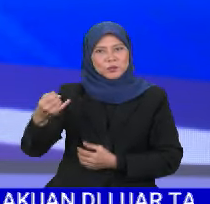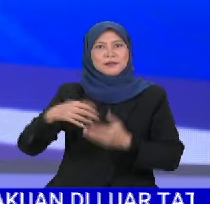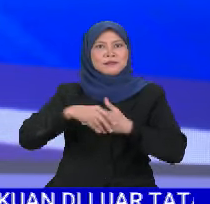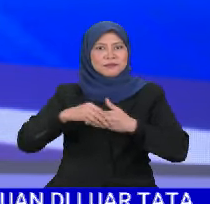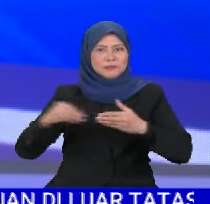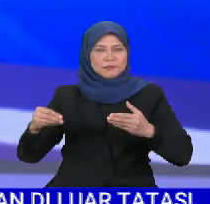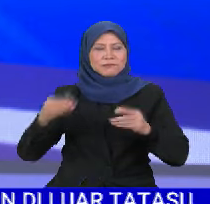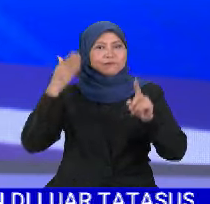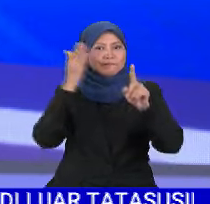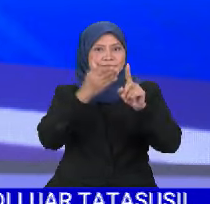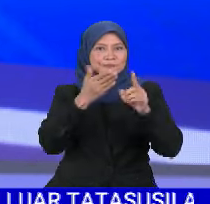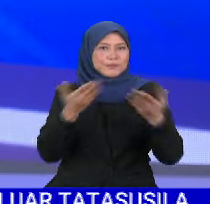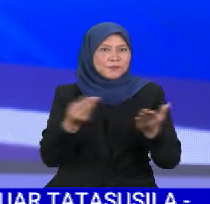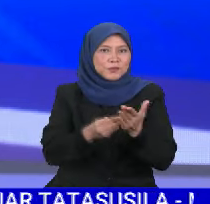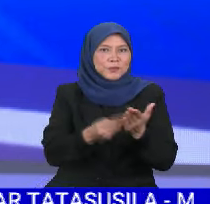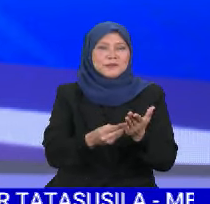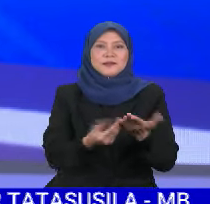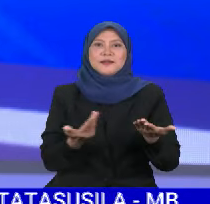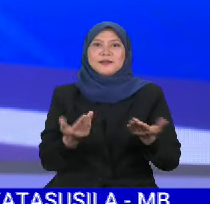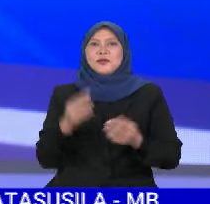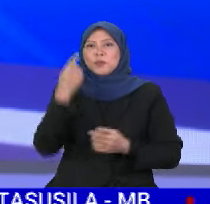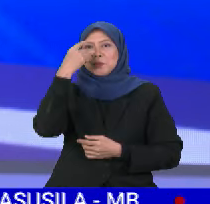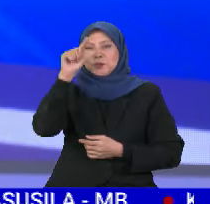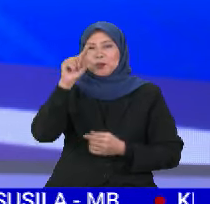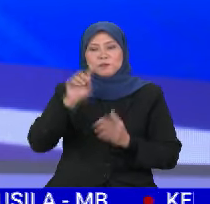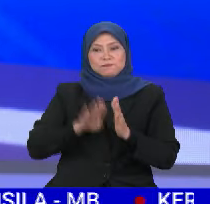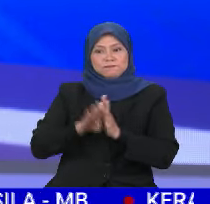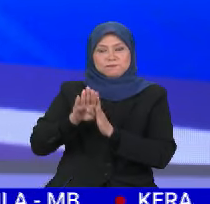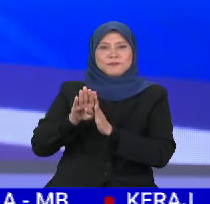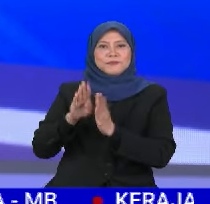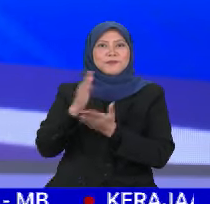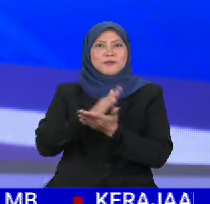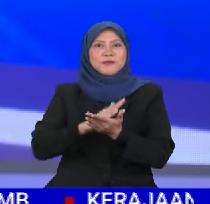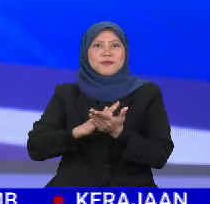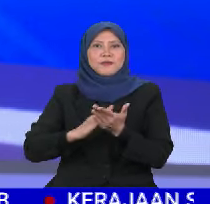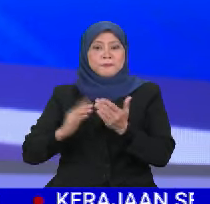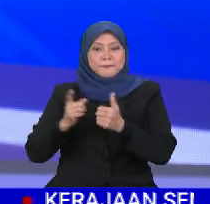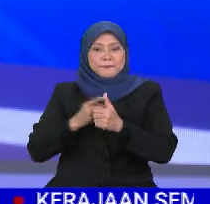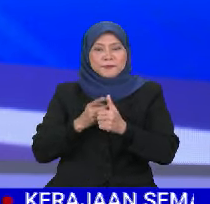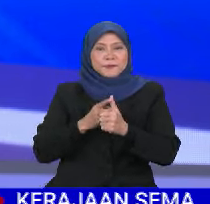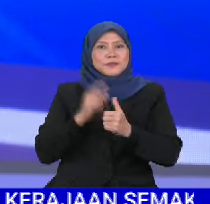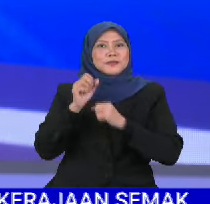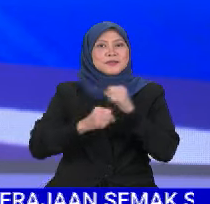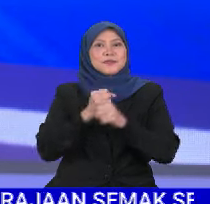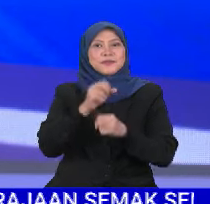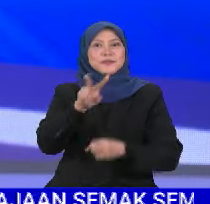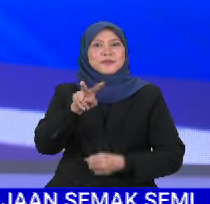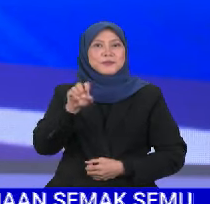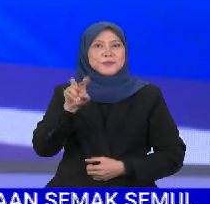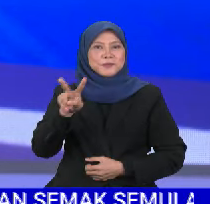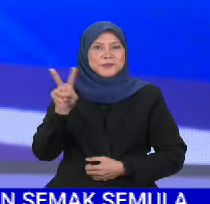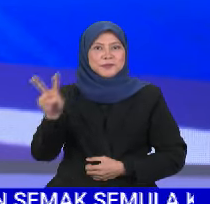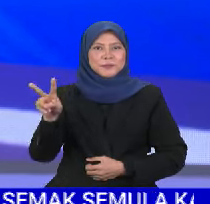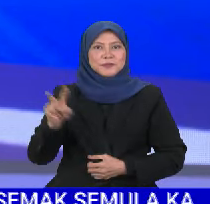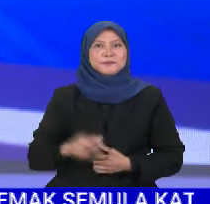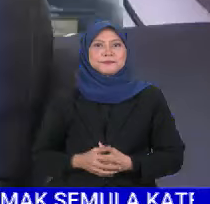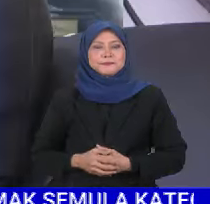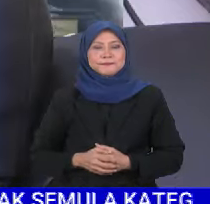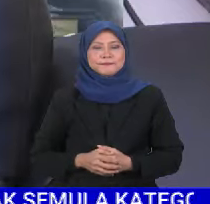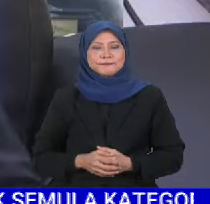turut disasarkan dengan mengambil kira prestasi pencapaian separuh penggal pertama 2022.